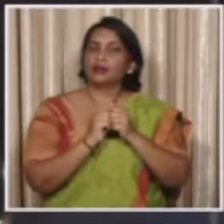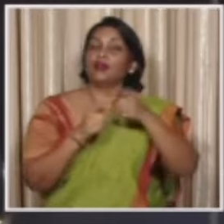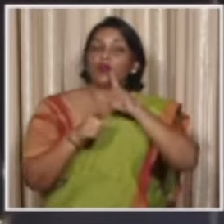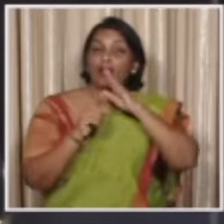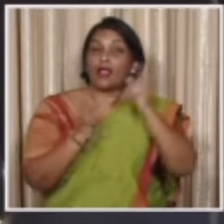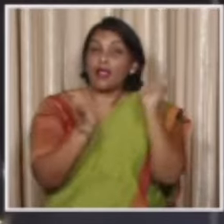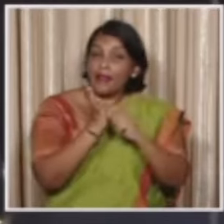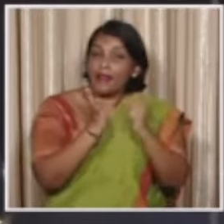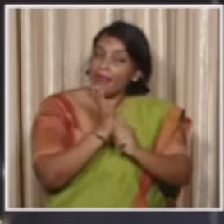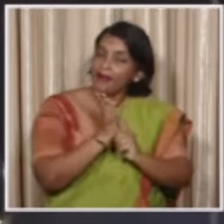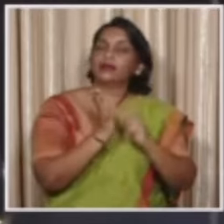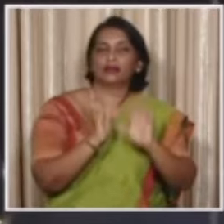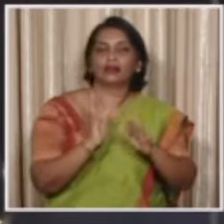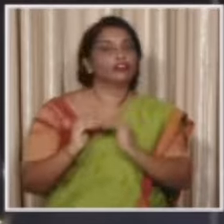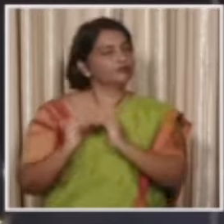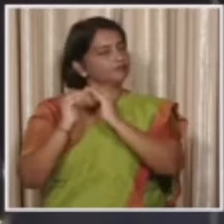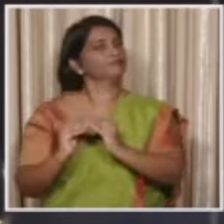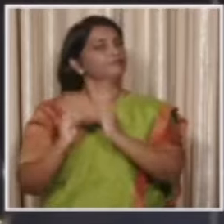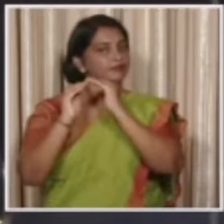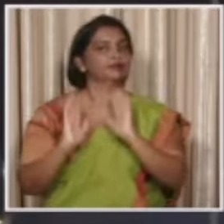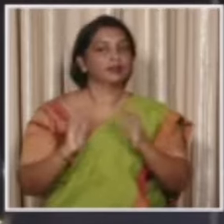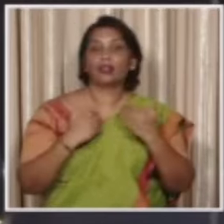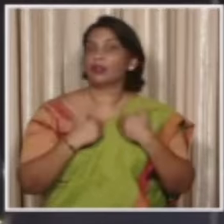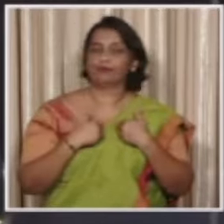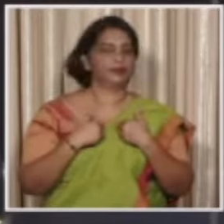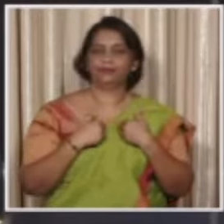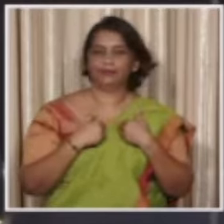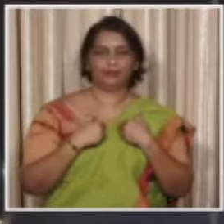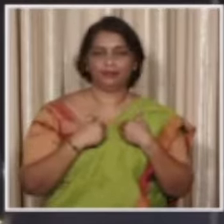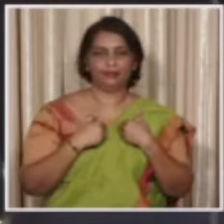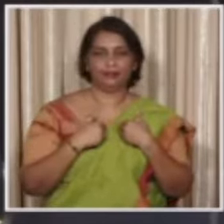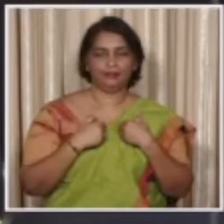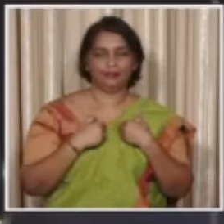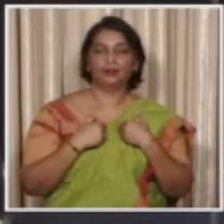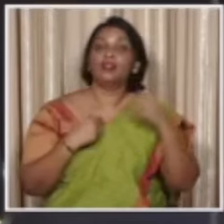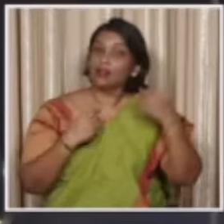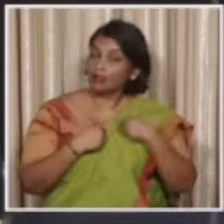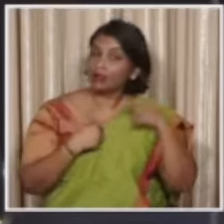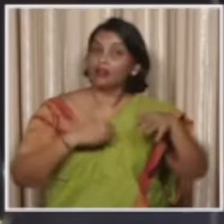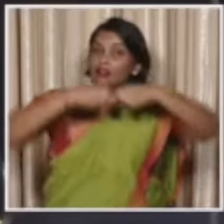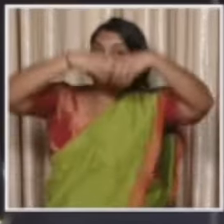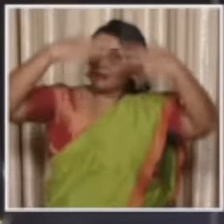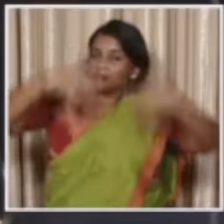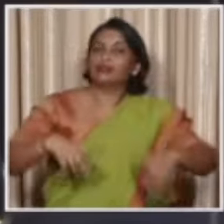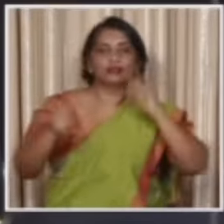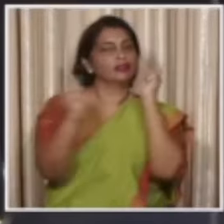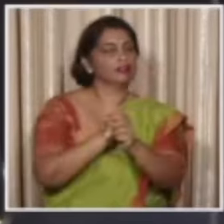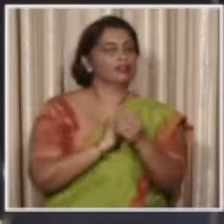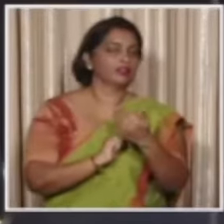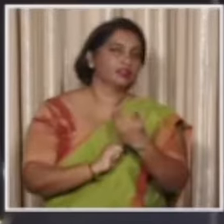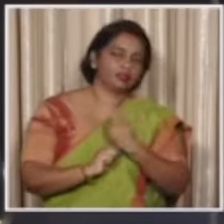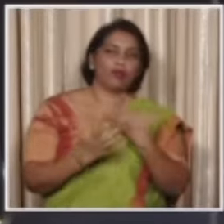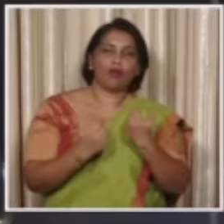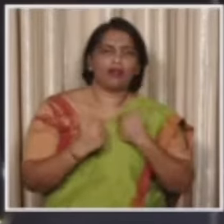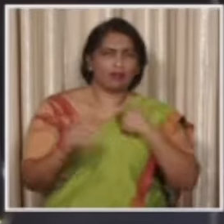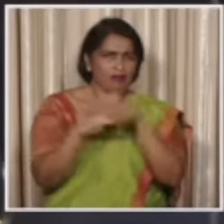ණය ණයමයි වර්ධනය වර්ධනයමයි අපි එතන නැහැ එතකොට මේකේ ව්‍යුහාත්මක වෙනසක් කරන්න සිද්ධ වෙනවා ඇයි අපි